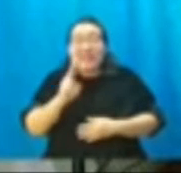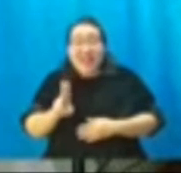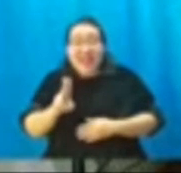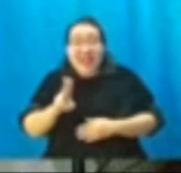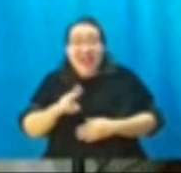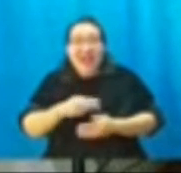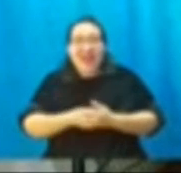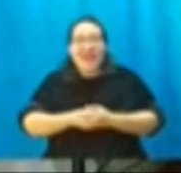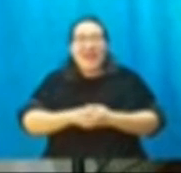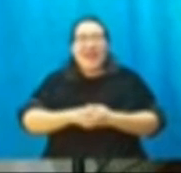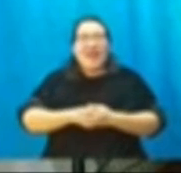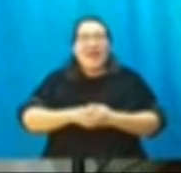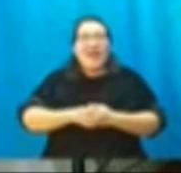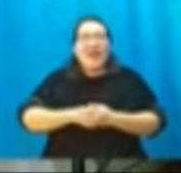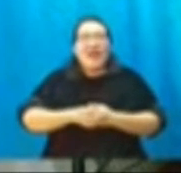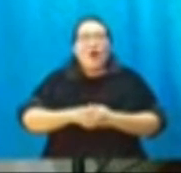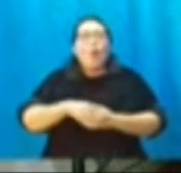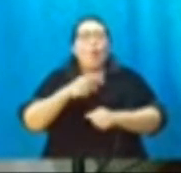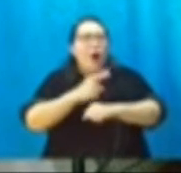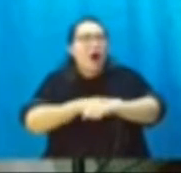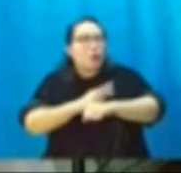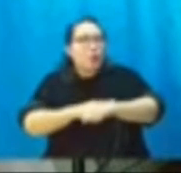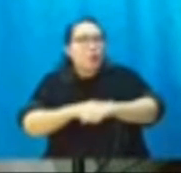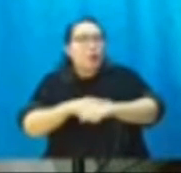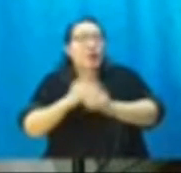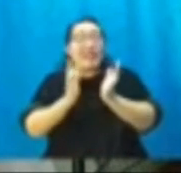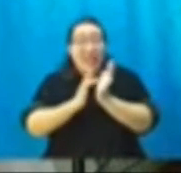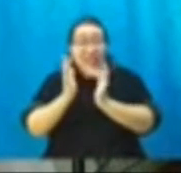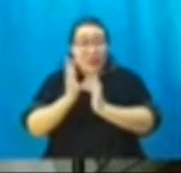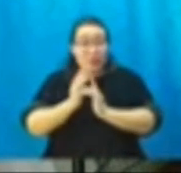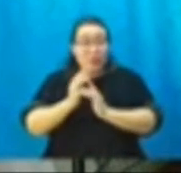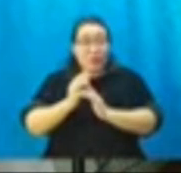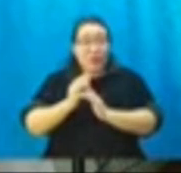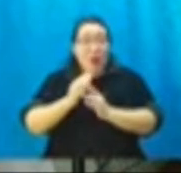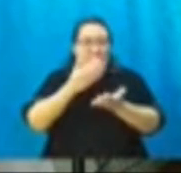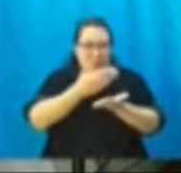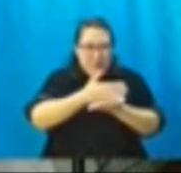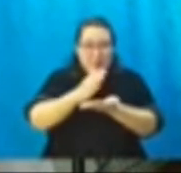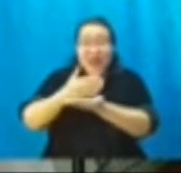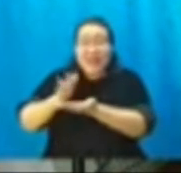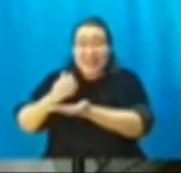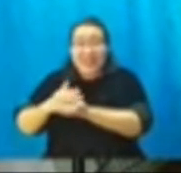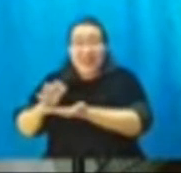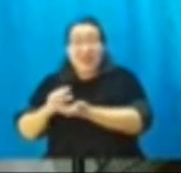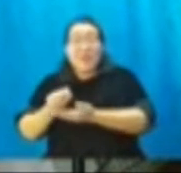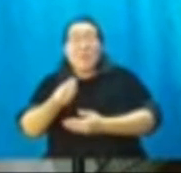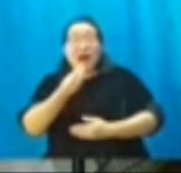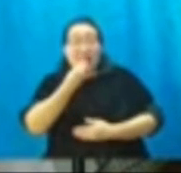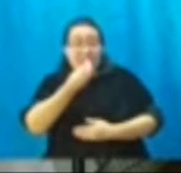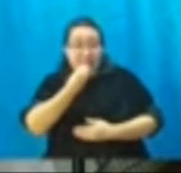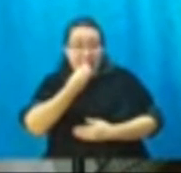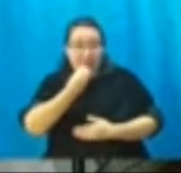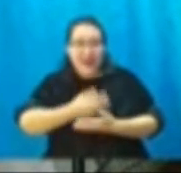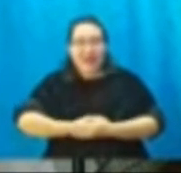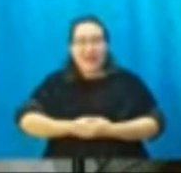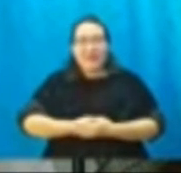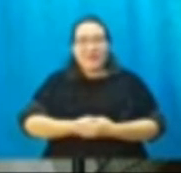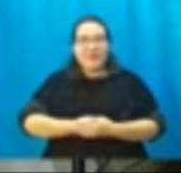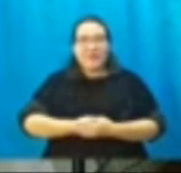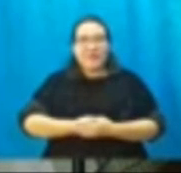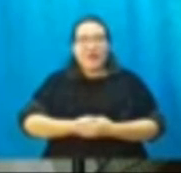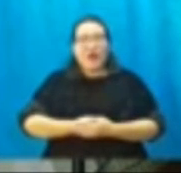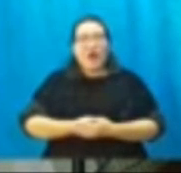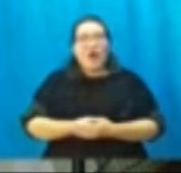makan Hai kenyang enak bisa tambah bolak-balik Hai pada orang begitu